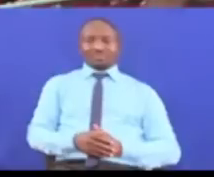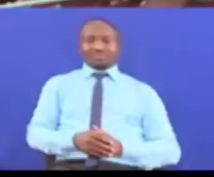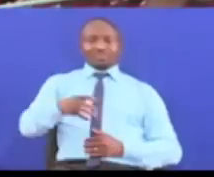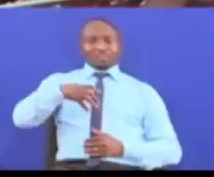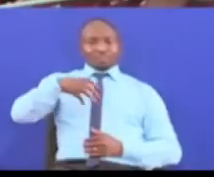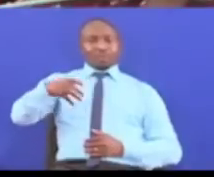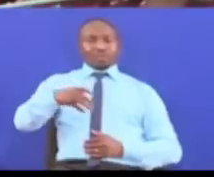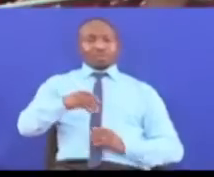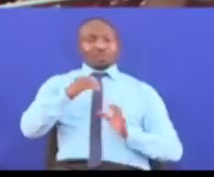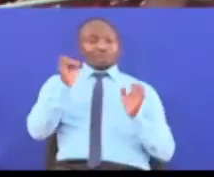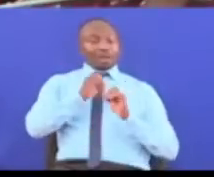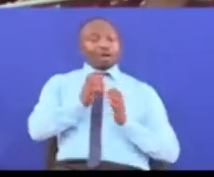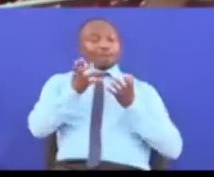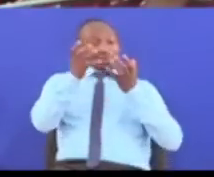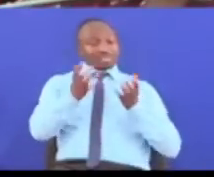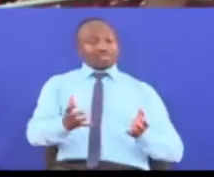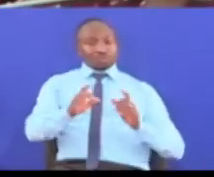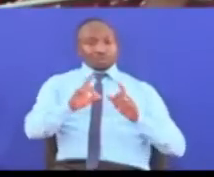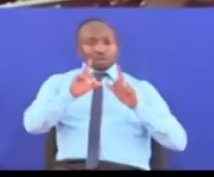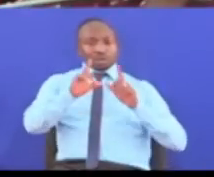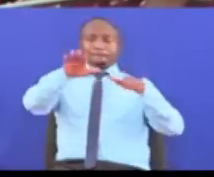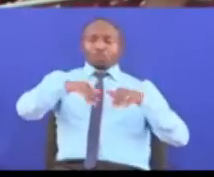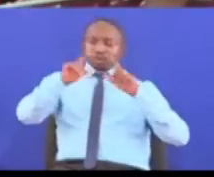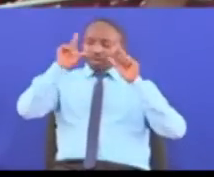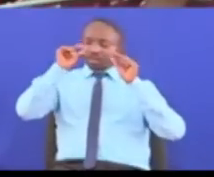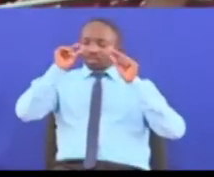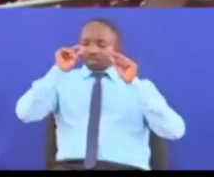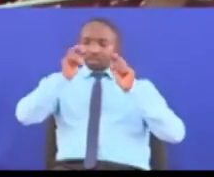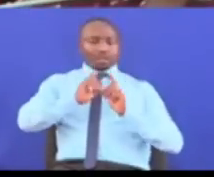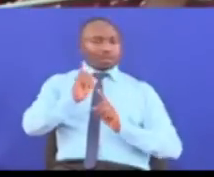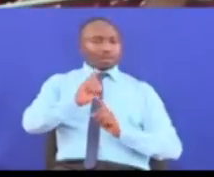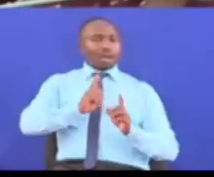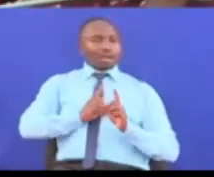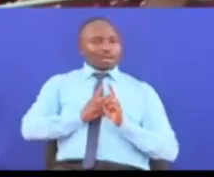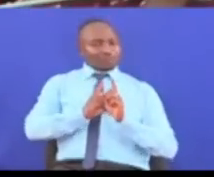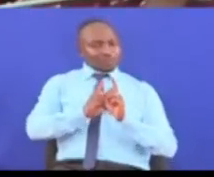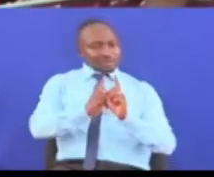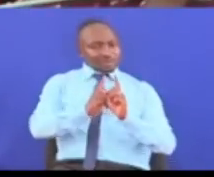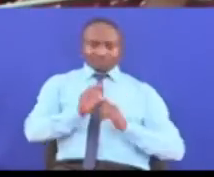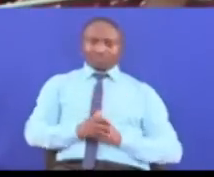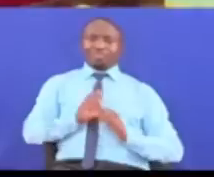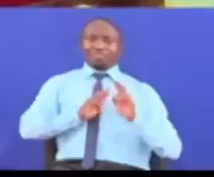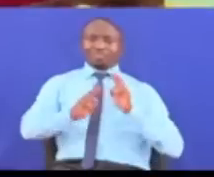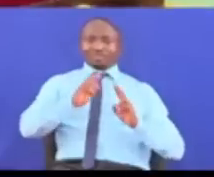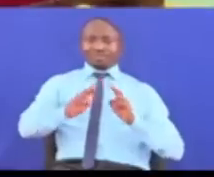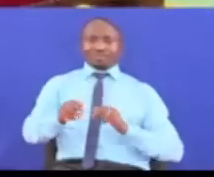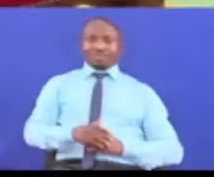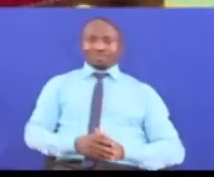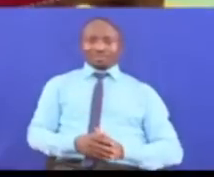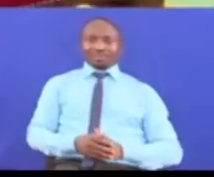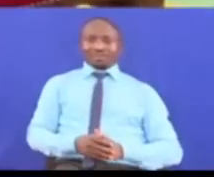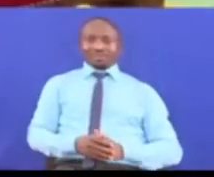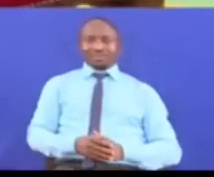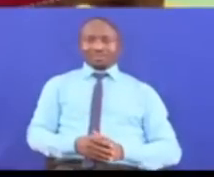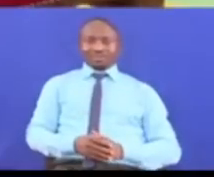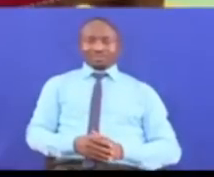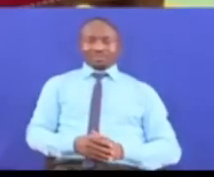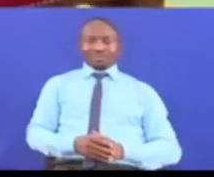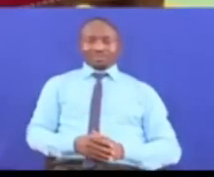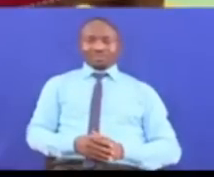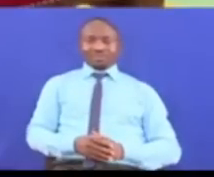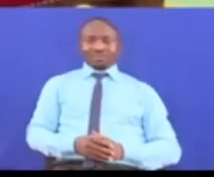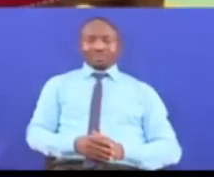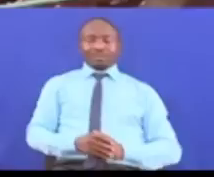ngo hi kamba miku anasia anua madala oko haa bung mong